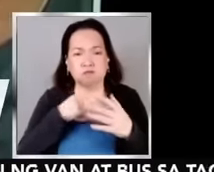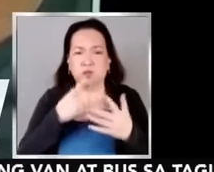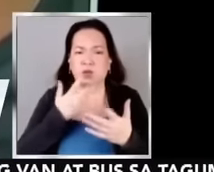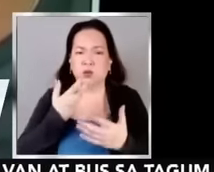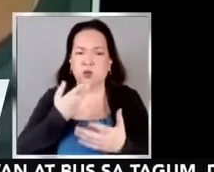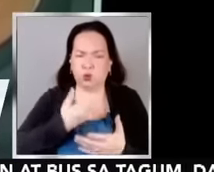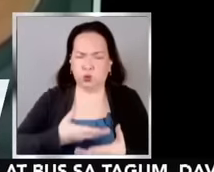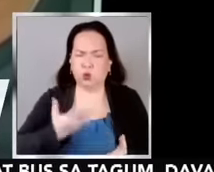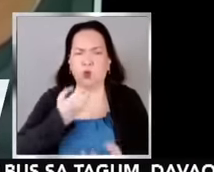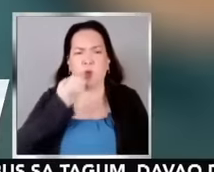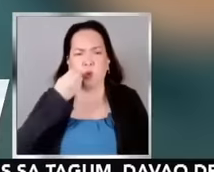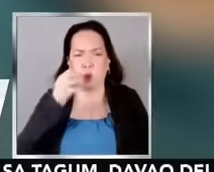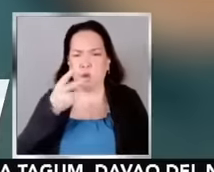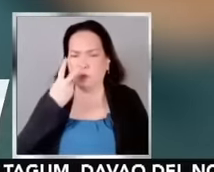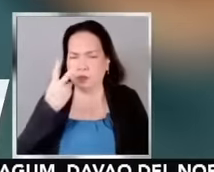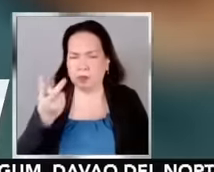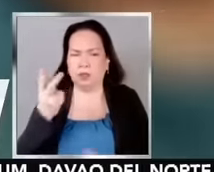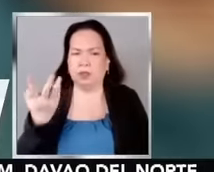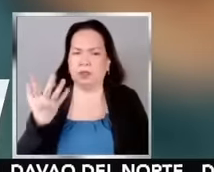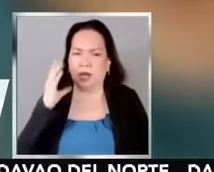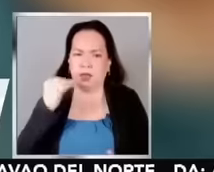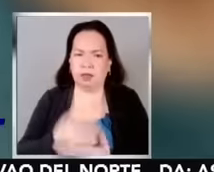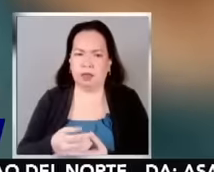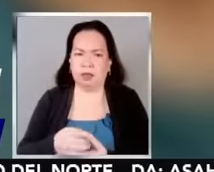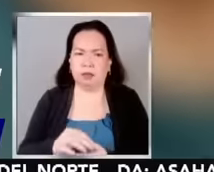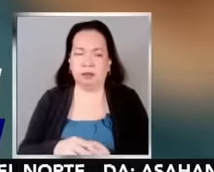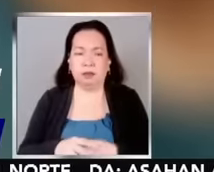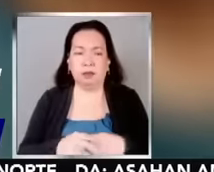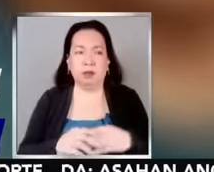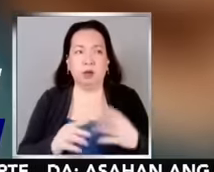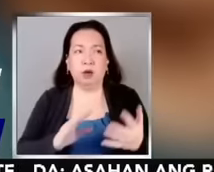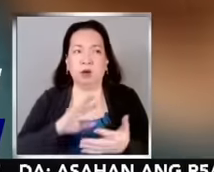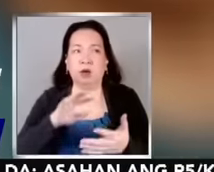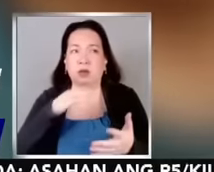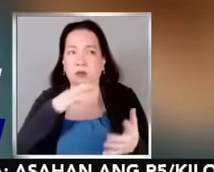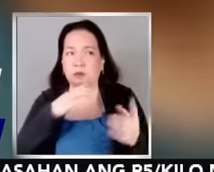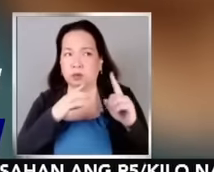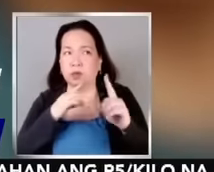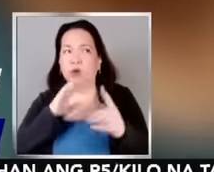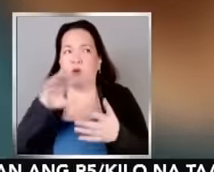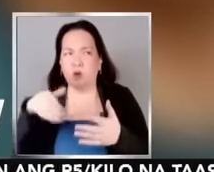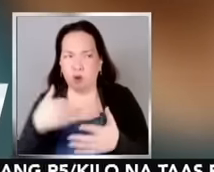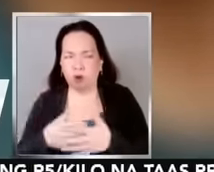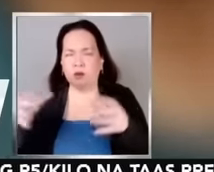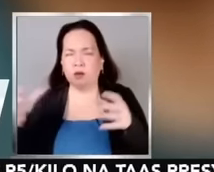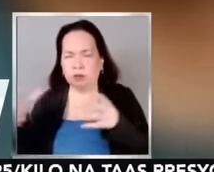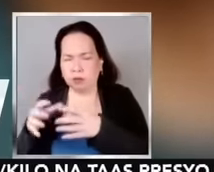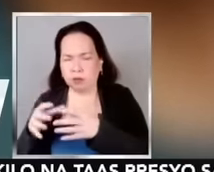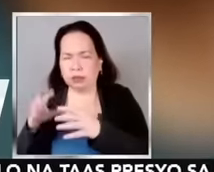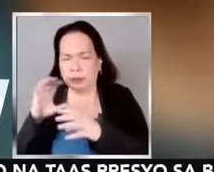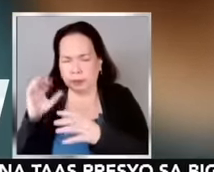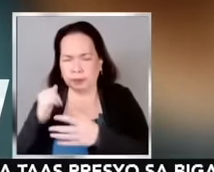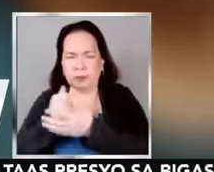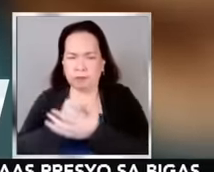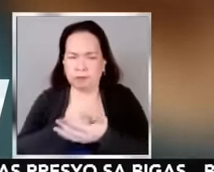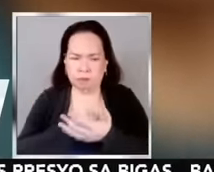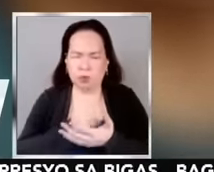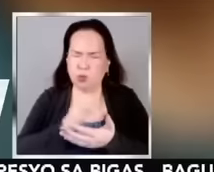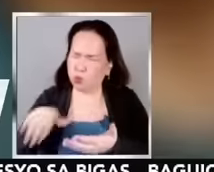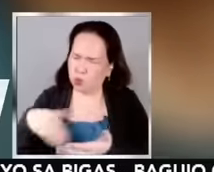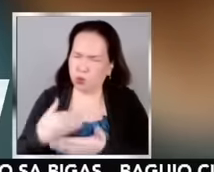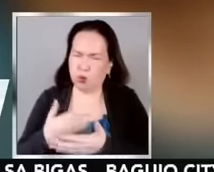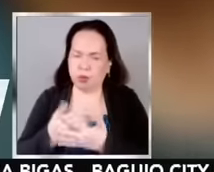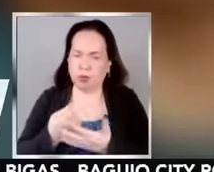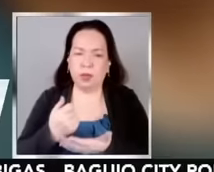sa Pilipinas. Lahat ng puwersa na makukuha natin para siya ay matulungan, ay gagawin